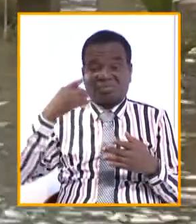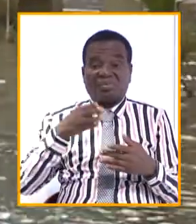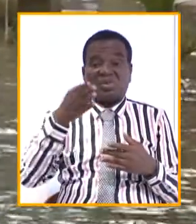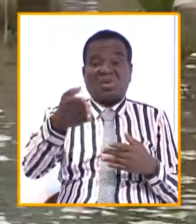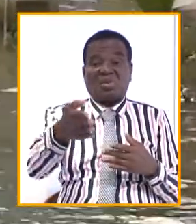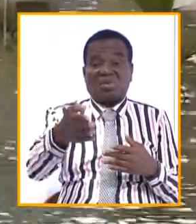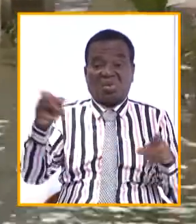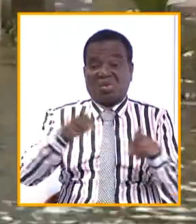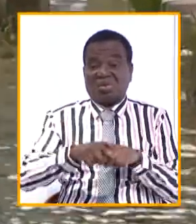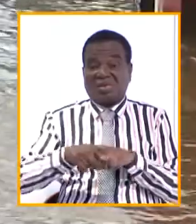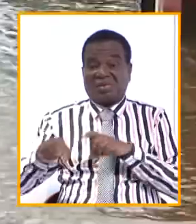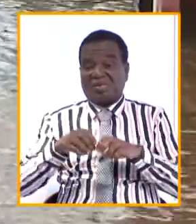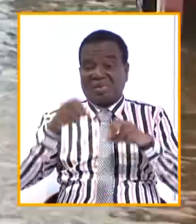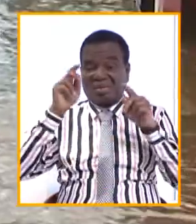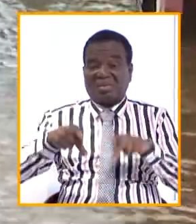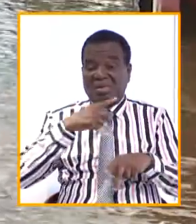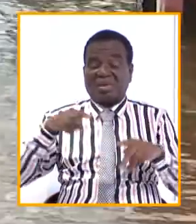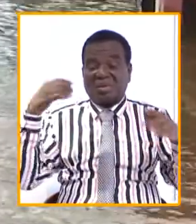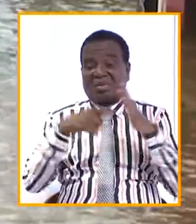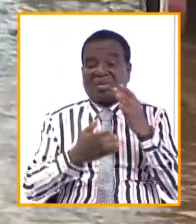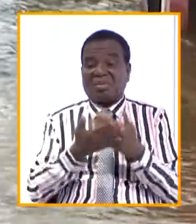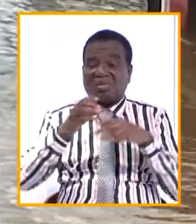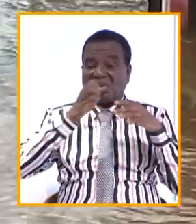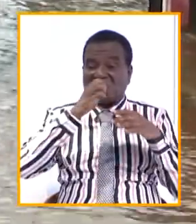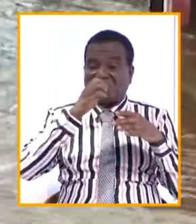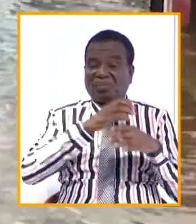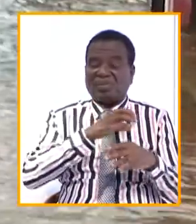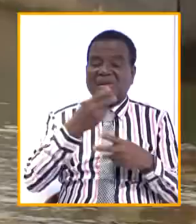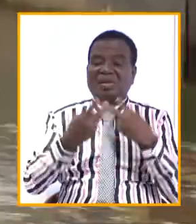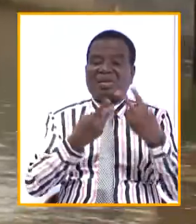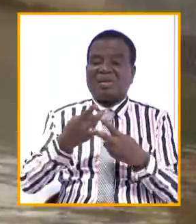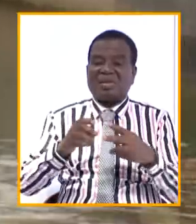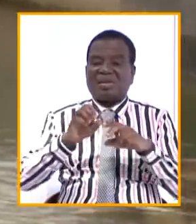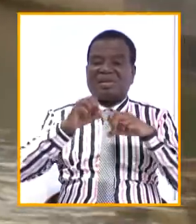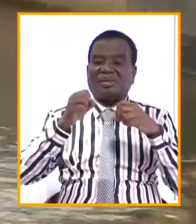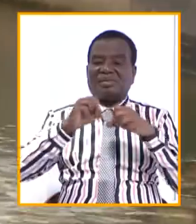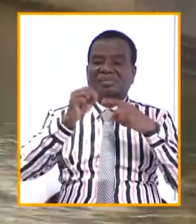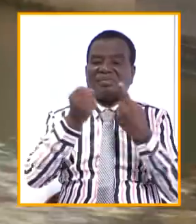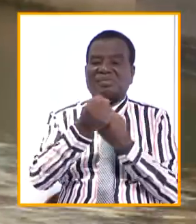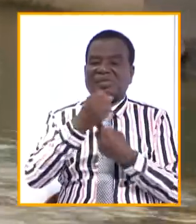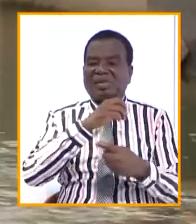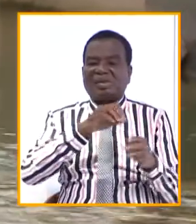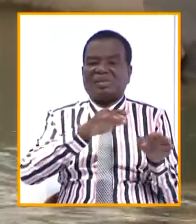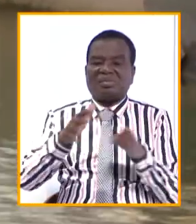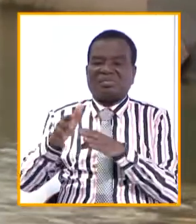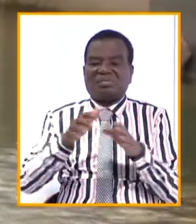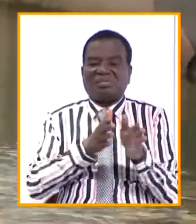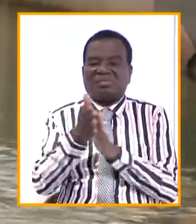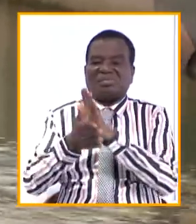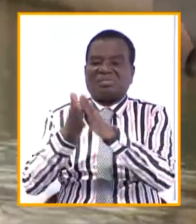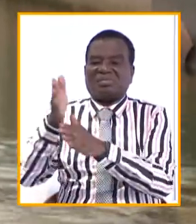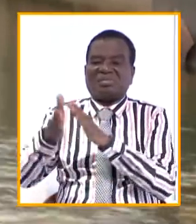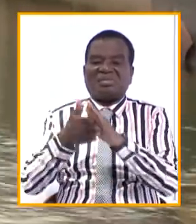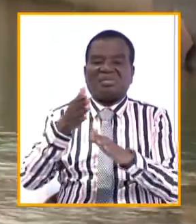fait partie des sinistrés. Il dirige la cité Ado depuis des années. Il se déplace dans cette eau pour assurer le suivi